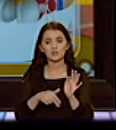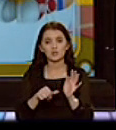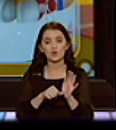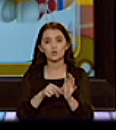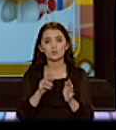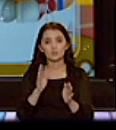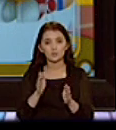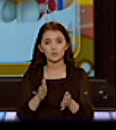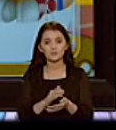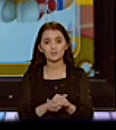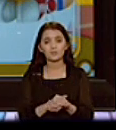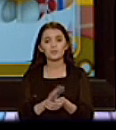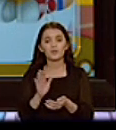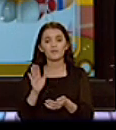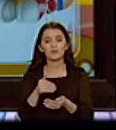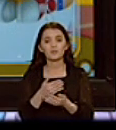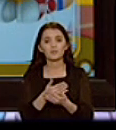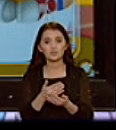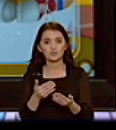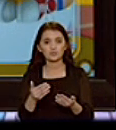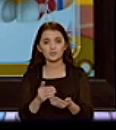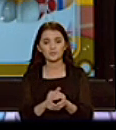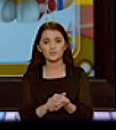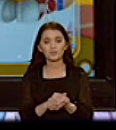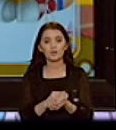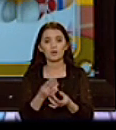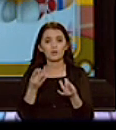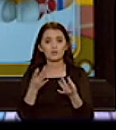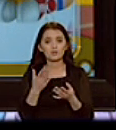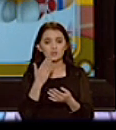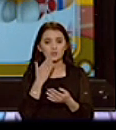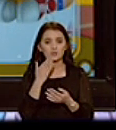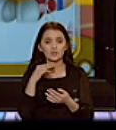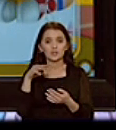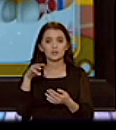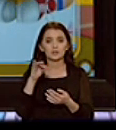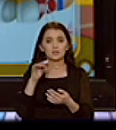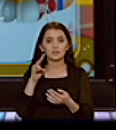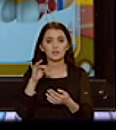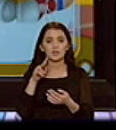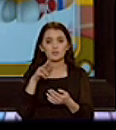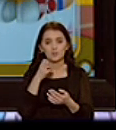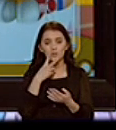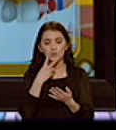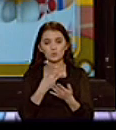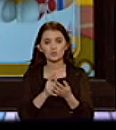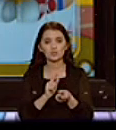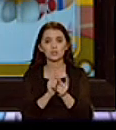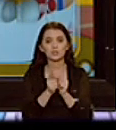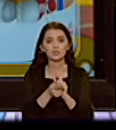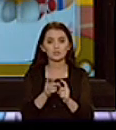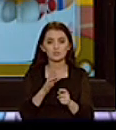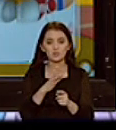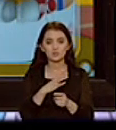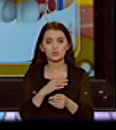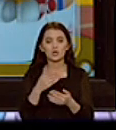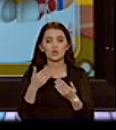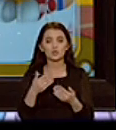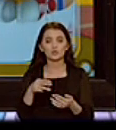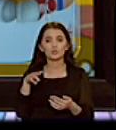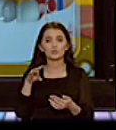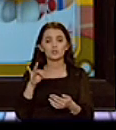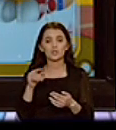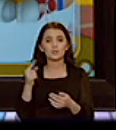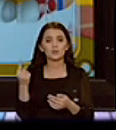20786 ga teng. Va mana shunday sodda tenglama ko'rinishiga keltirib oldik. Ana endi ushbu